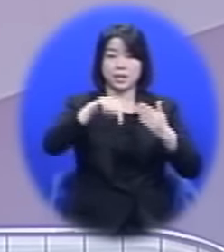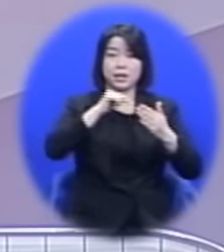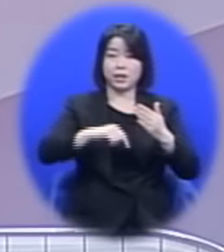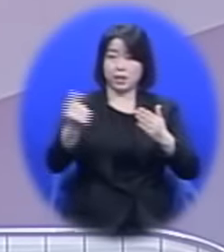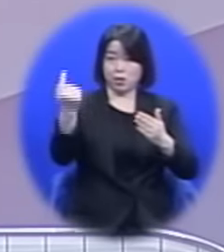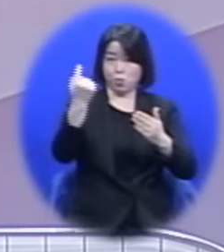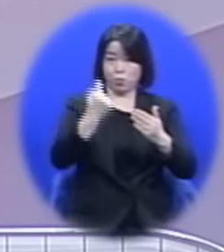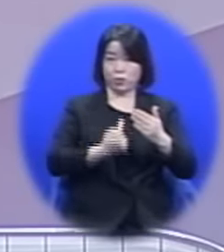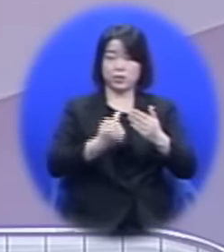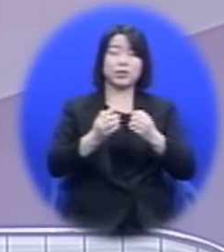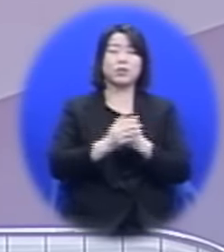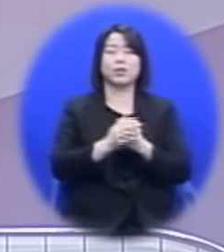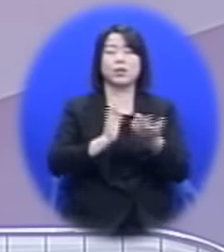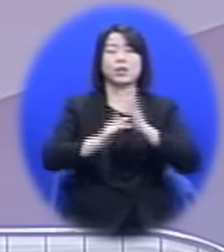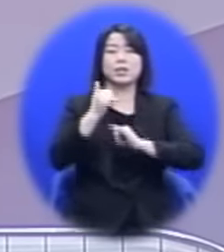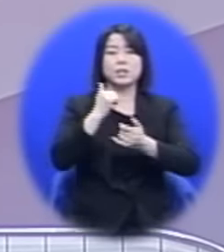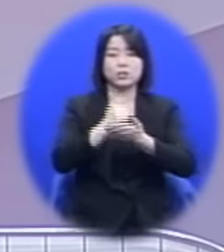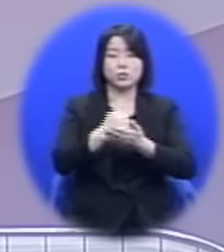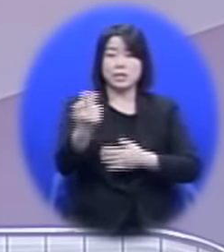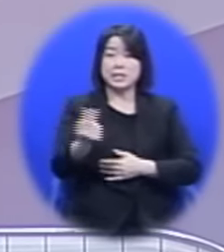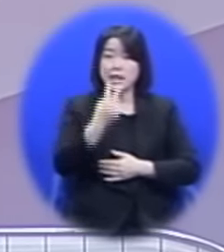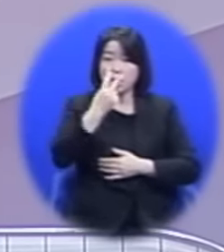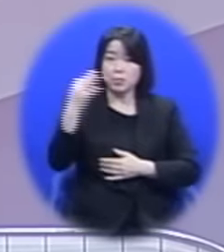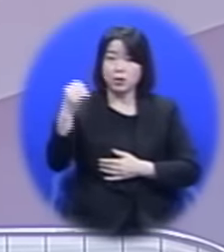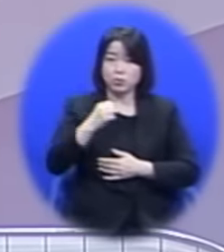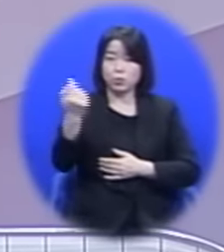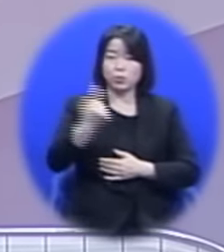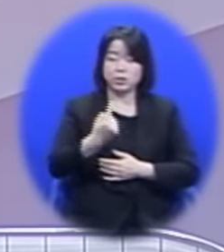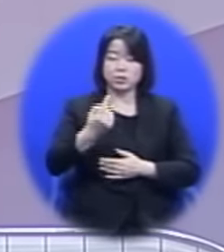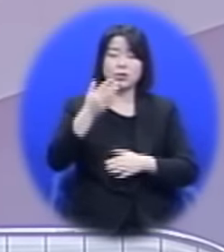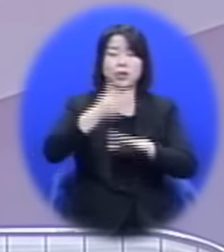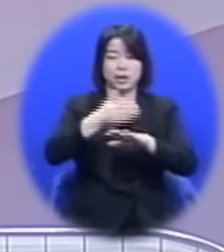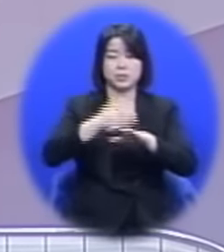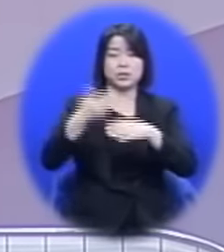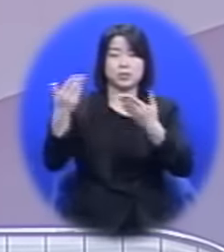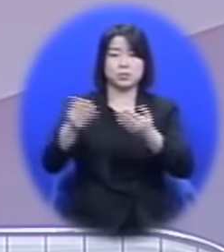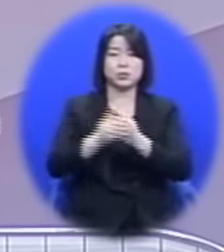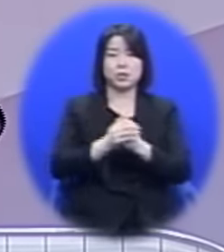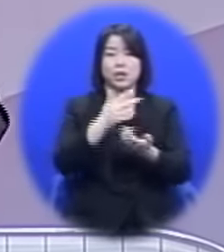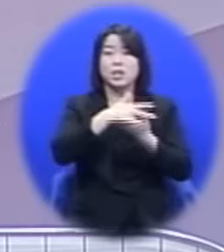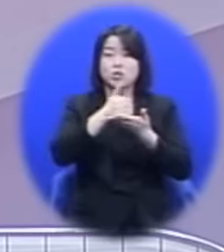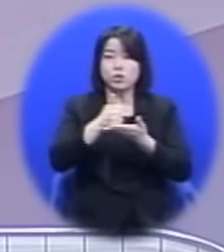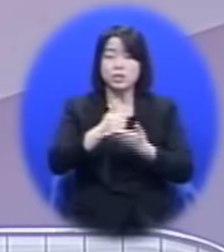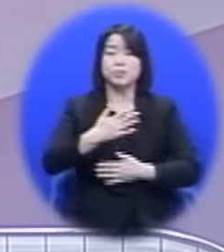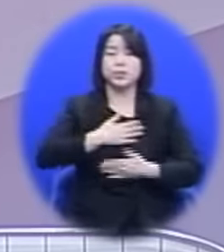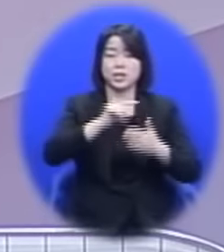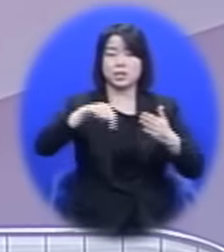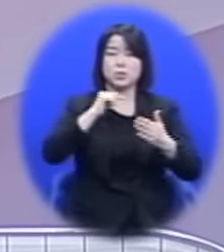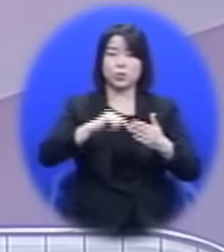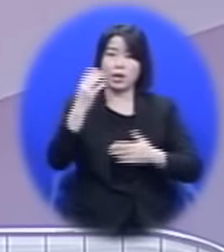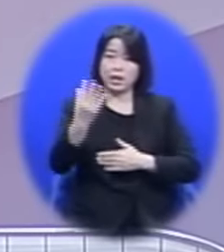오신 것, 예수님 생명으로 제 안에 오신 것 감사합니다. 주님, 제 속에